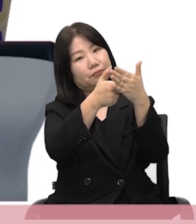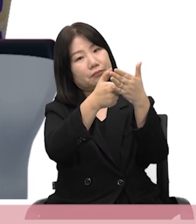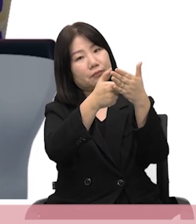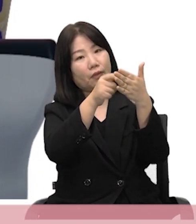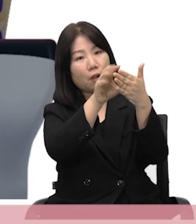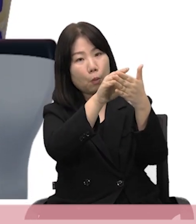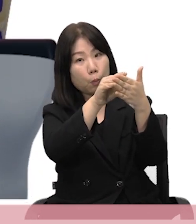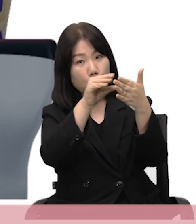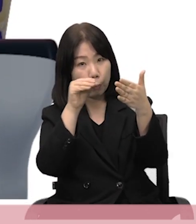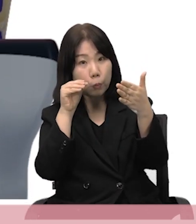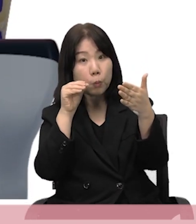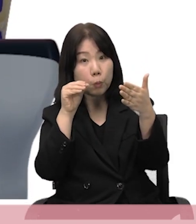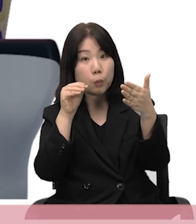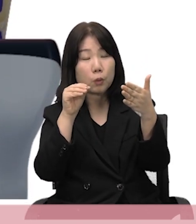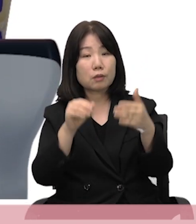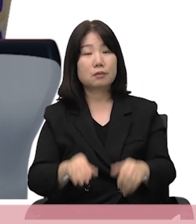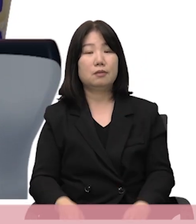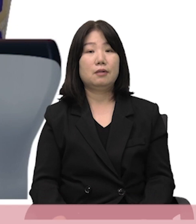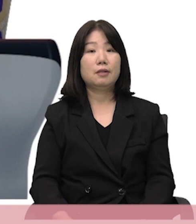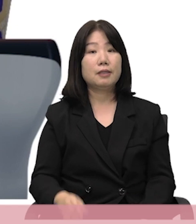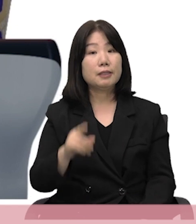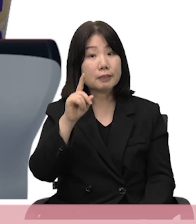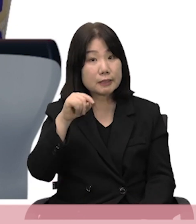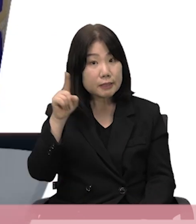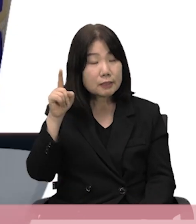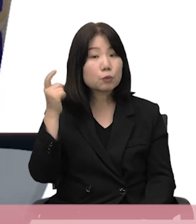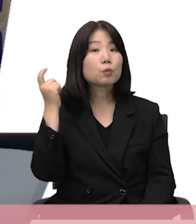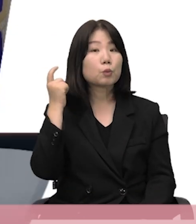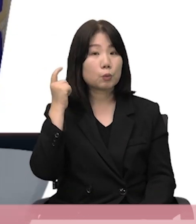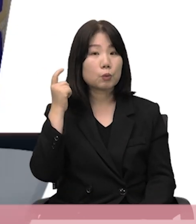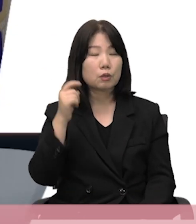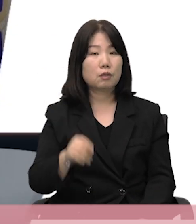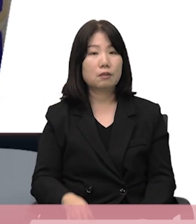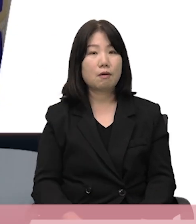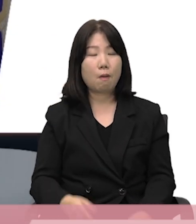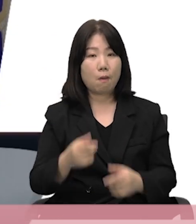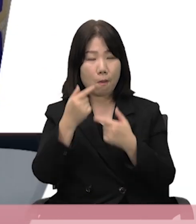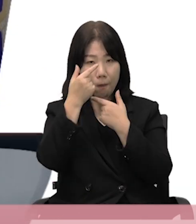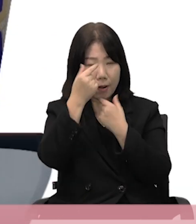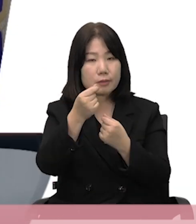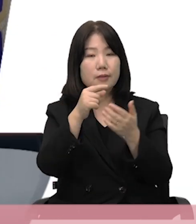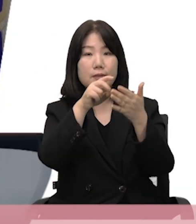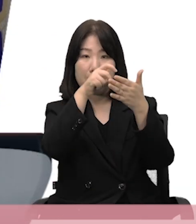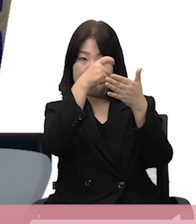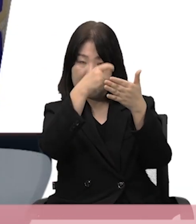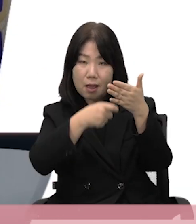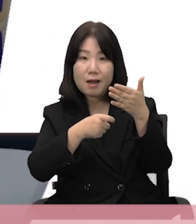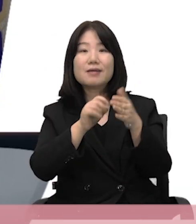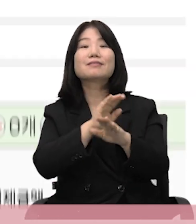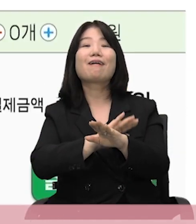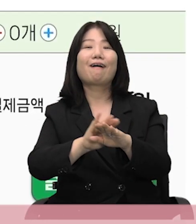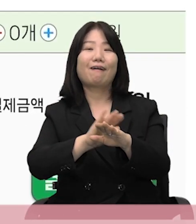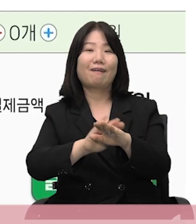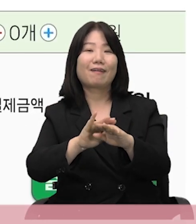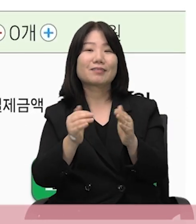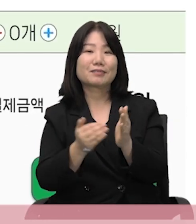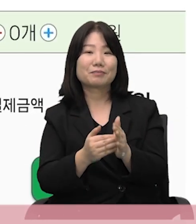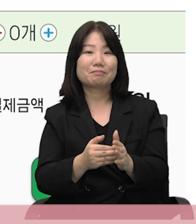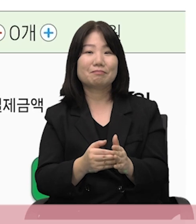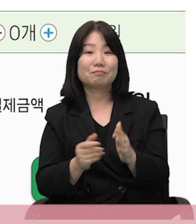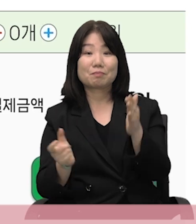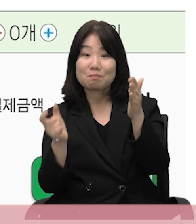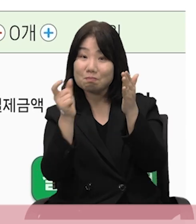다시 해볼게요. 삑 소리가 나고 정확하게 스캔된 것 같아요. 이번에는 아주 잘해주었어요.